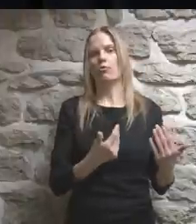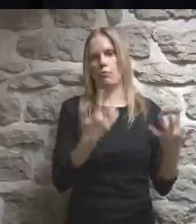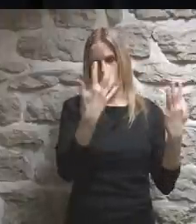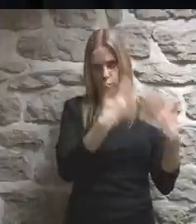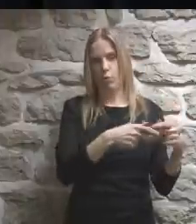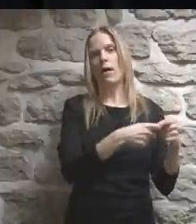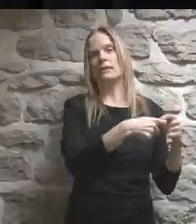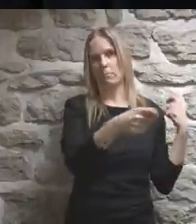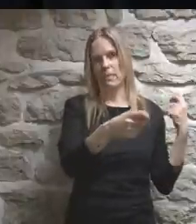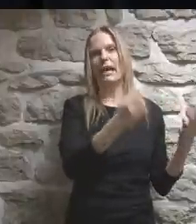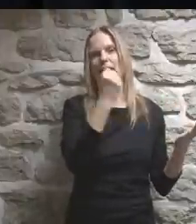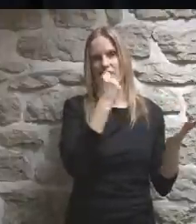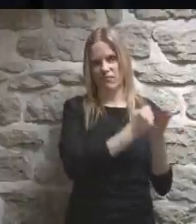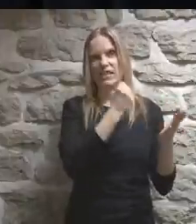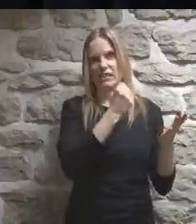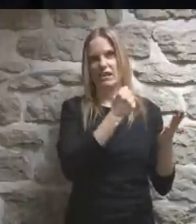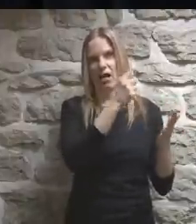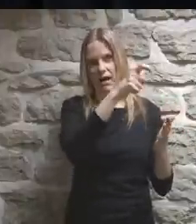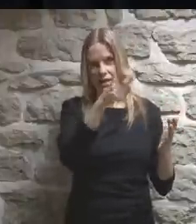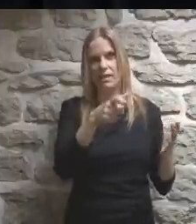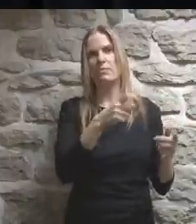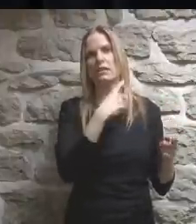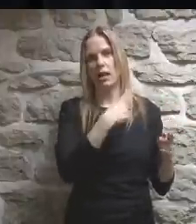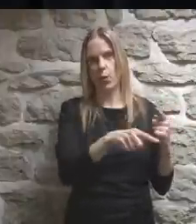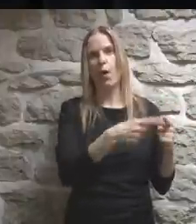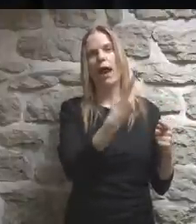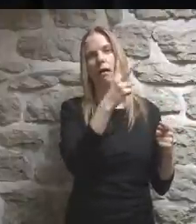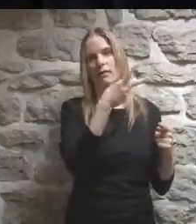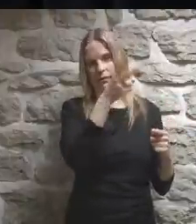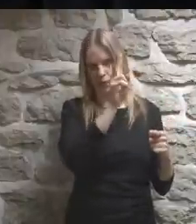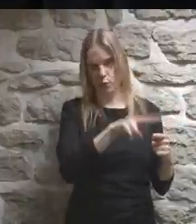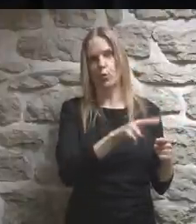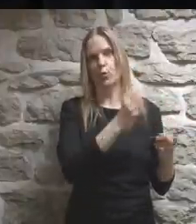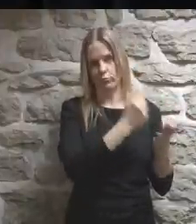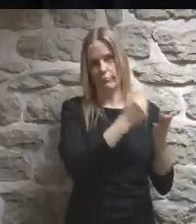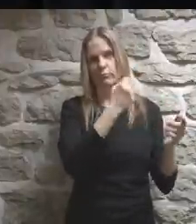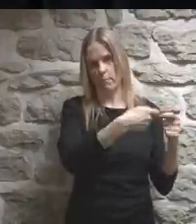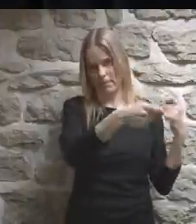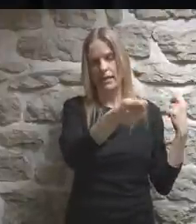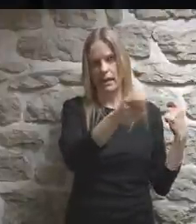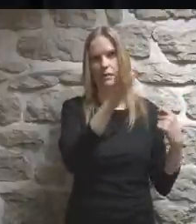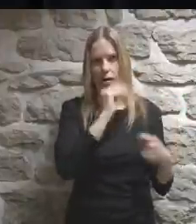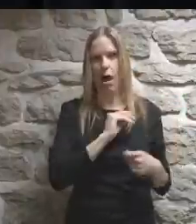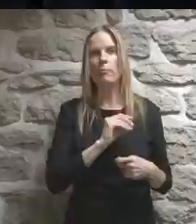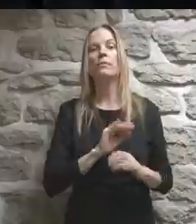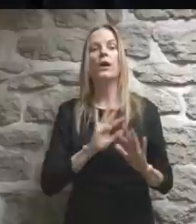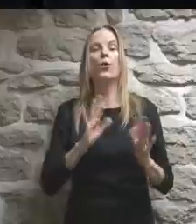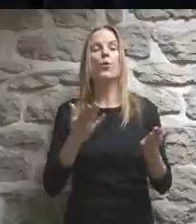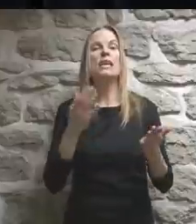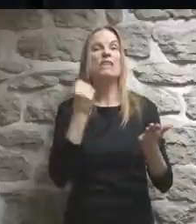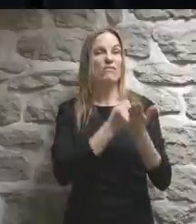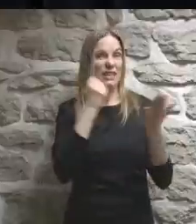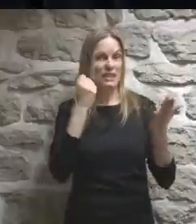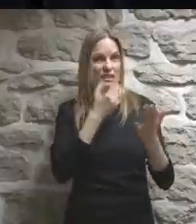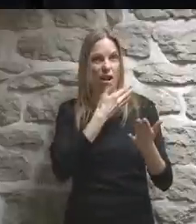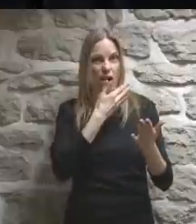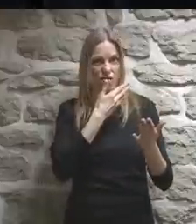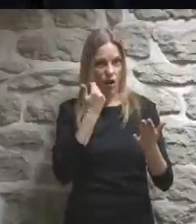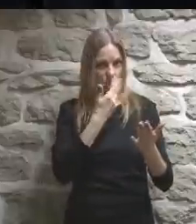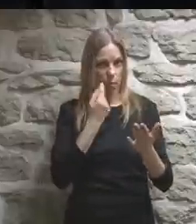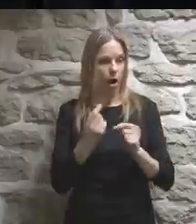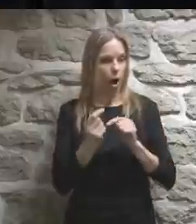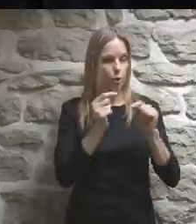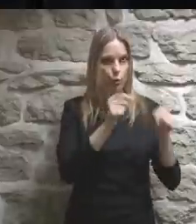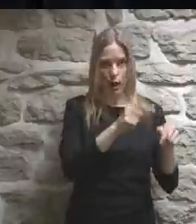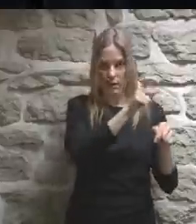ja anda see viisa nendele inimestele kohe 12 kuuks. Ja need inimesed, kes viisa vabalt siia tulevad, siis me üldjuhul näeme, et